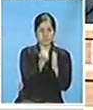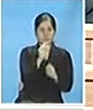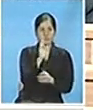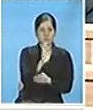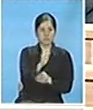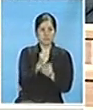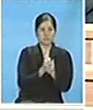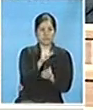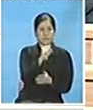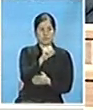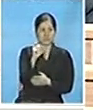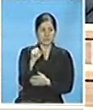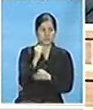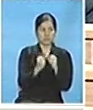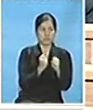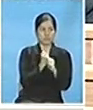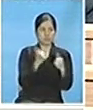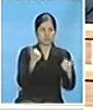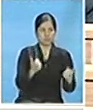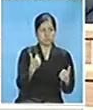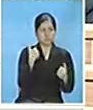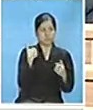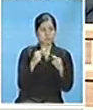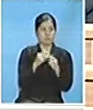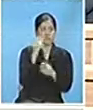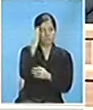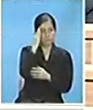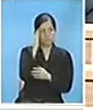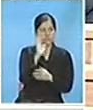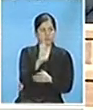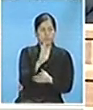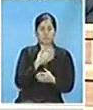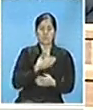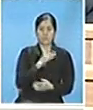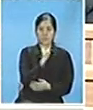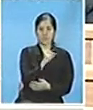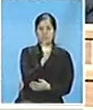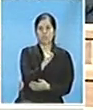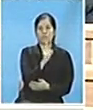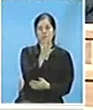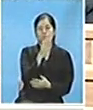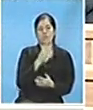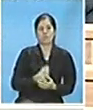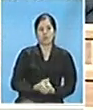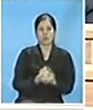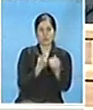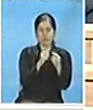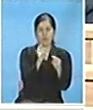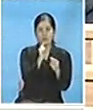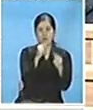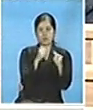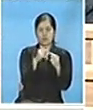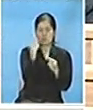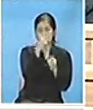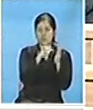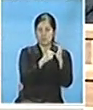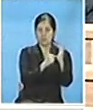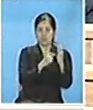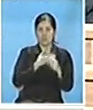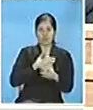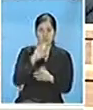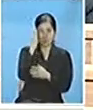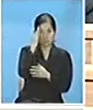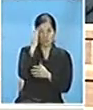แห่งนี้ของปีนี้ในการรับทราบขององค์กรอิสระผมไม่ได้ว่าใครนะแต่จะพูดว่าถ้าใครเสนออะไรมาเนี่ยเราต้องทราบหมดใช่ไหมแ